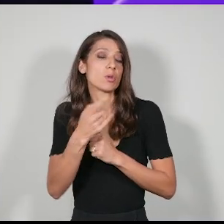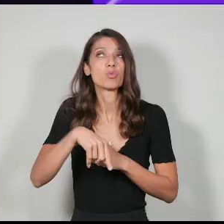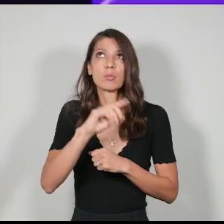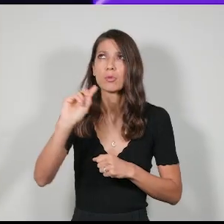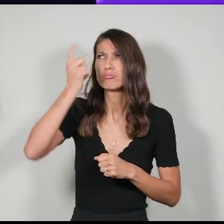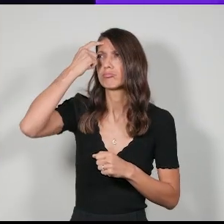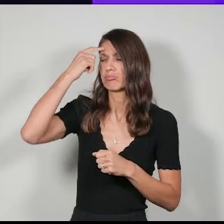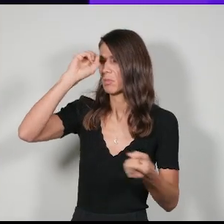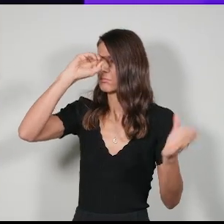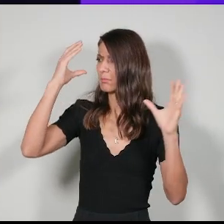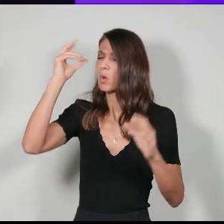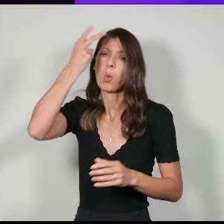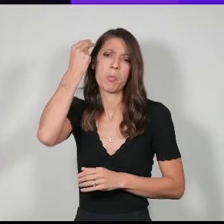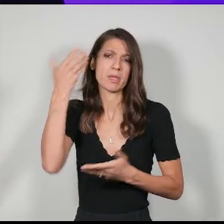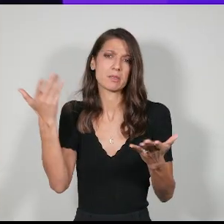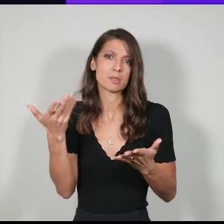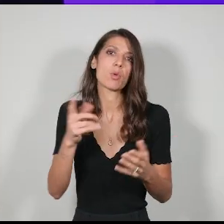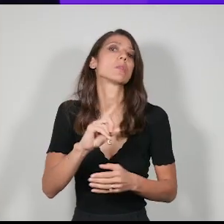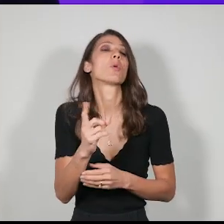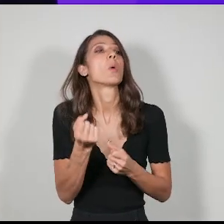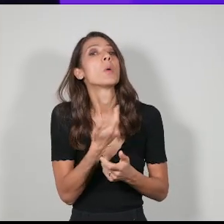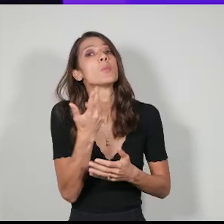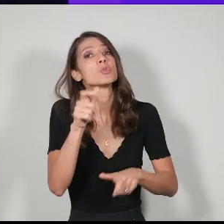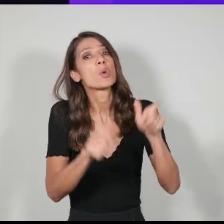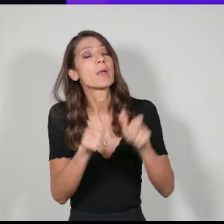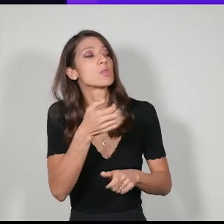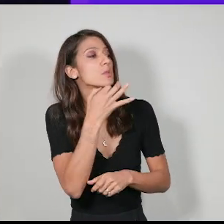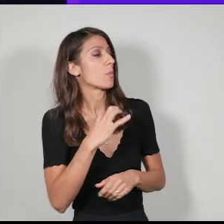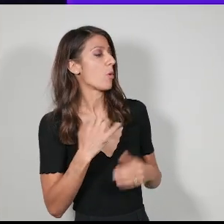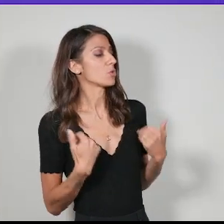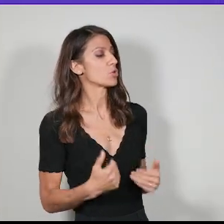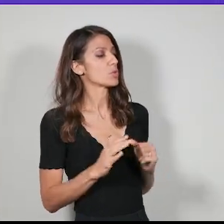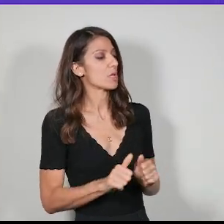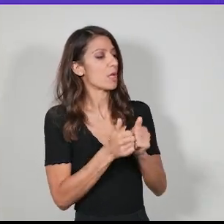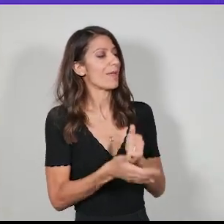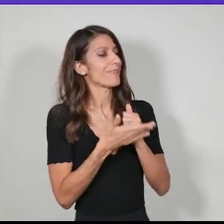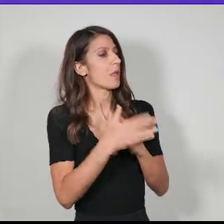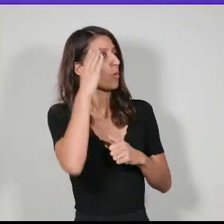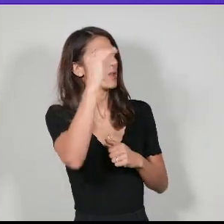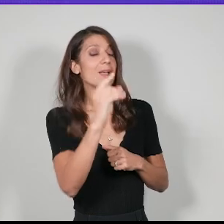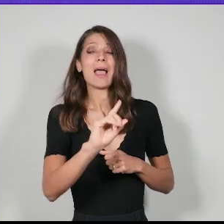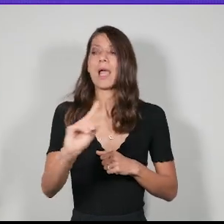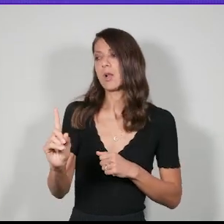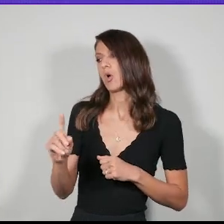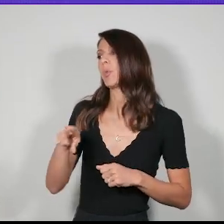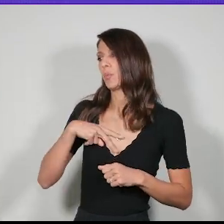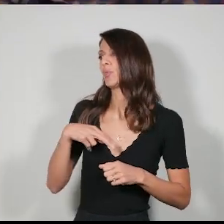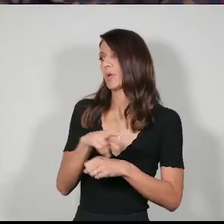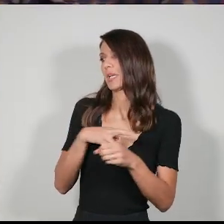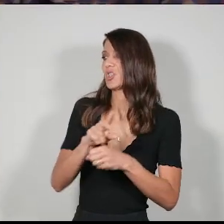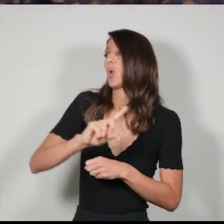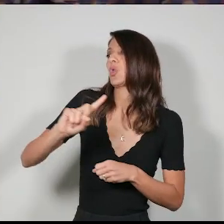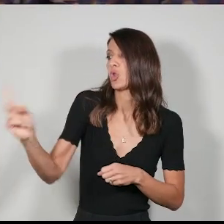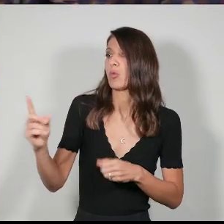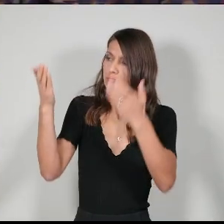tout de suite. D'ailleurs, il y a de nombreux professionnels qui disent moi, je suis aidant professionnel. Alors non. En tous les cas, pas en Charente, on ne laisse pas passer. Vous êtes